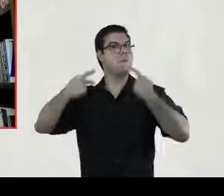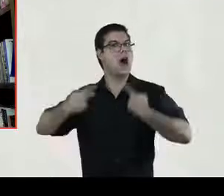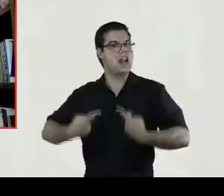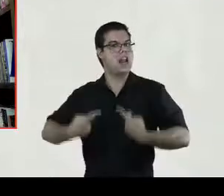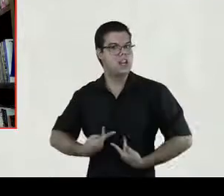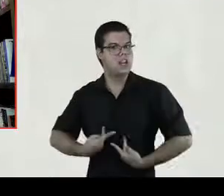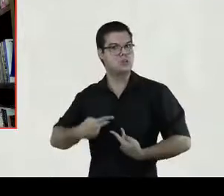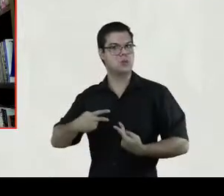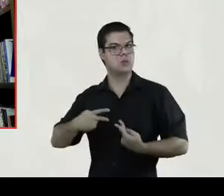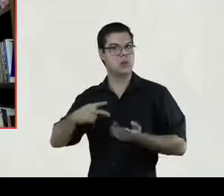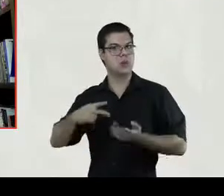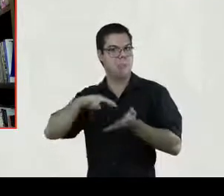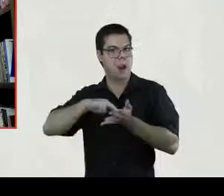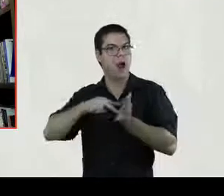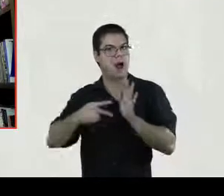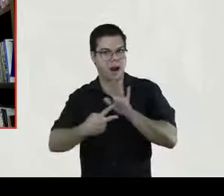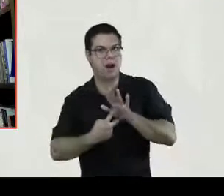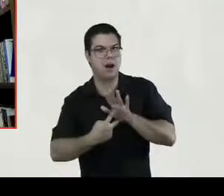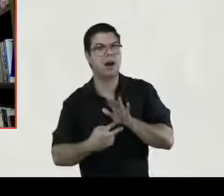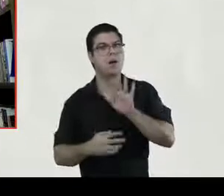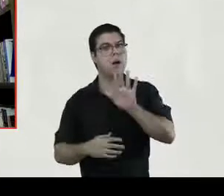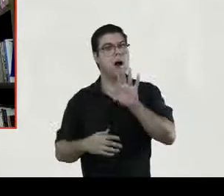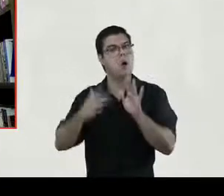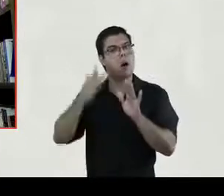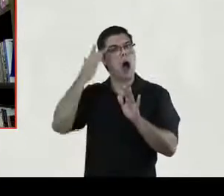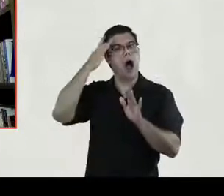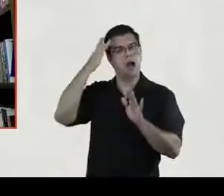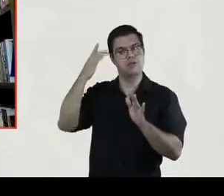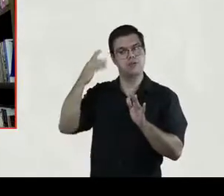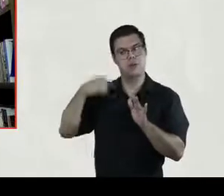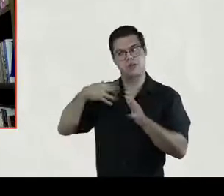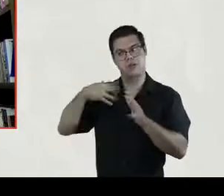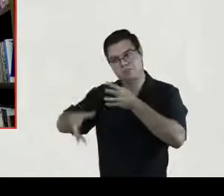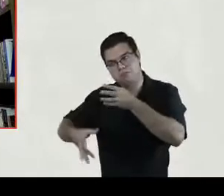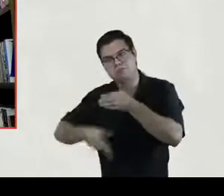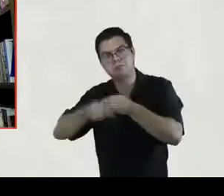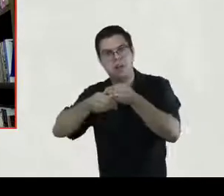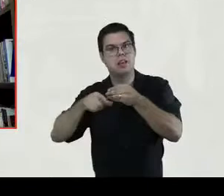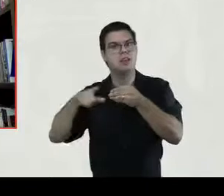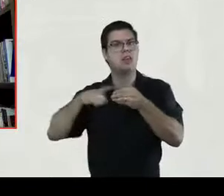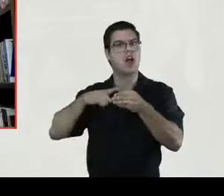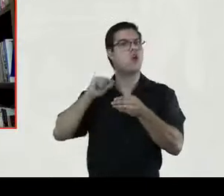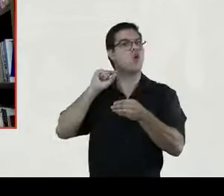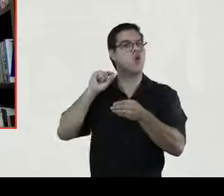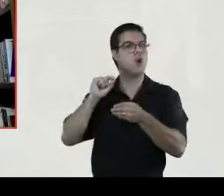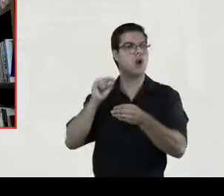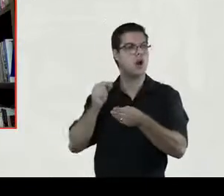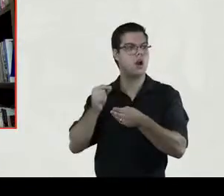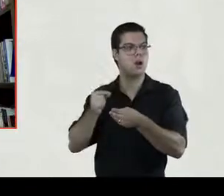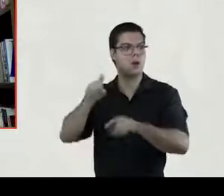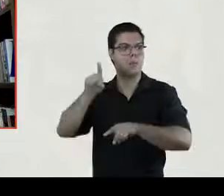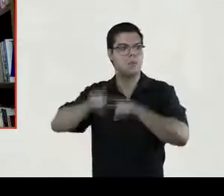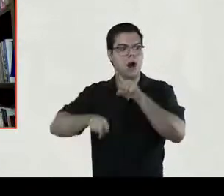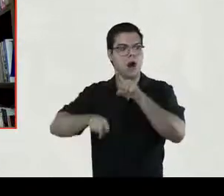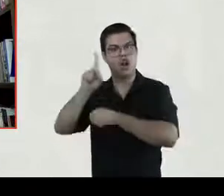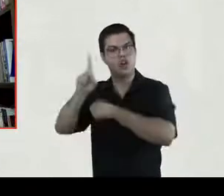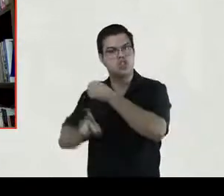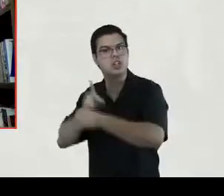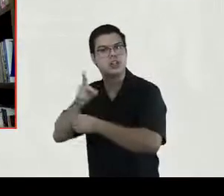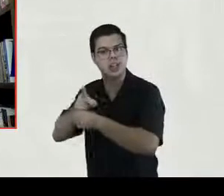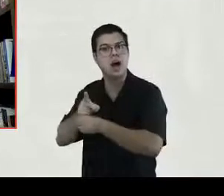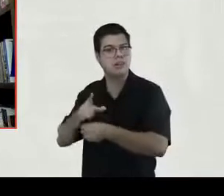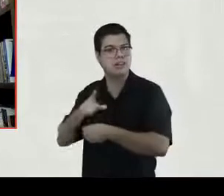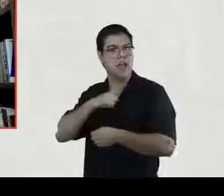também acho que tem algo importante a ser colocado aí, que é pensar que nas humanidades digitais, num certo sentido, também, para além de